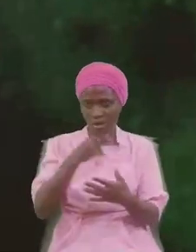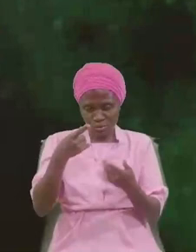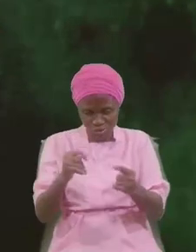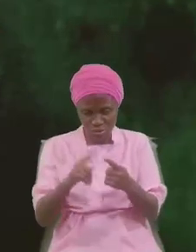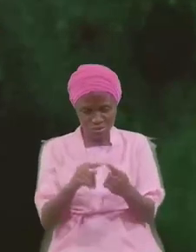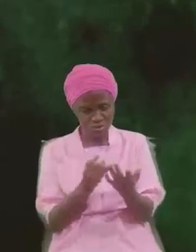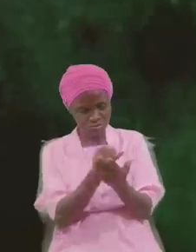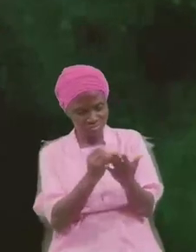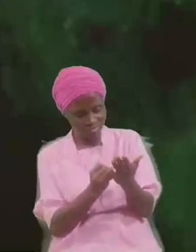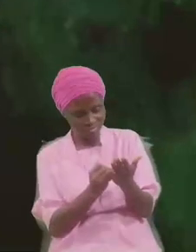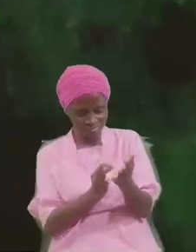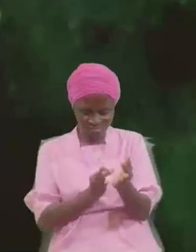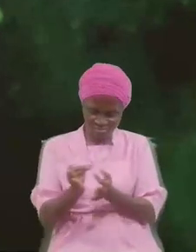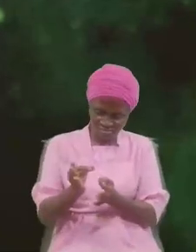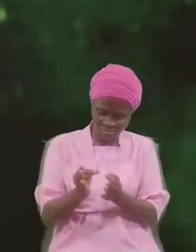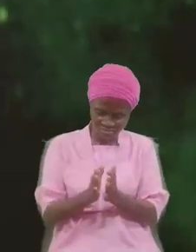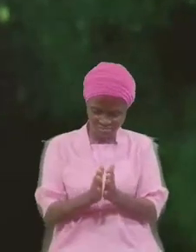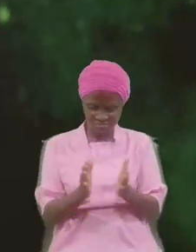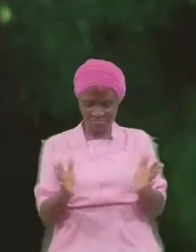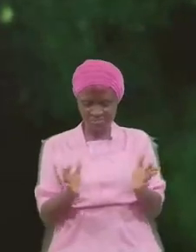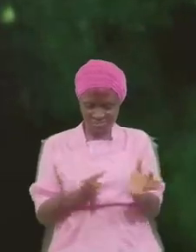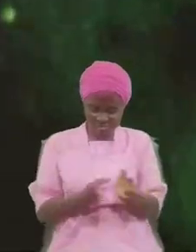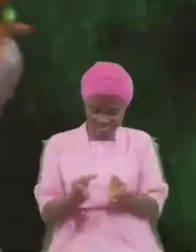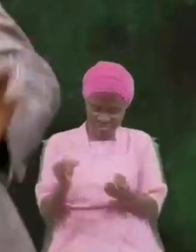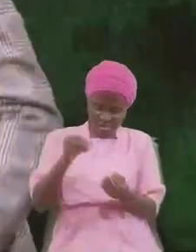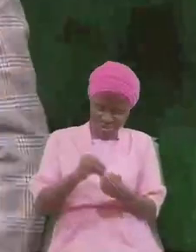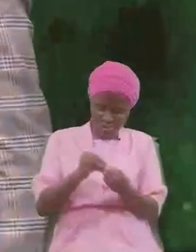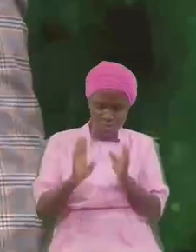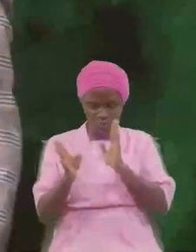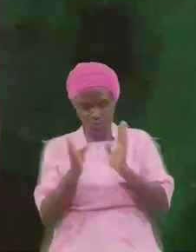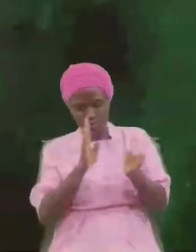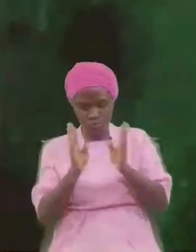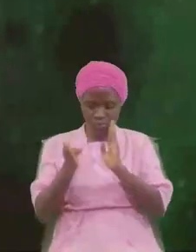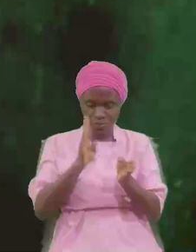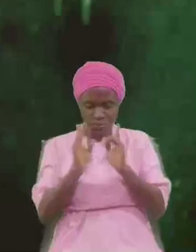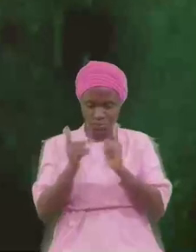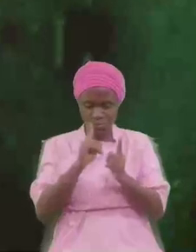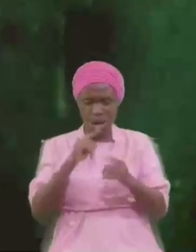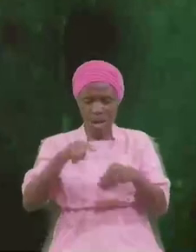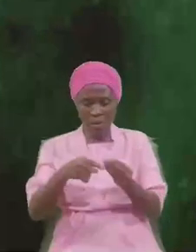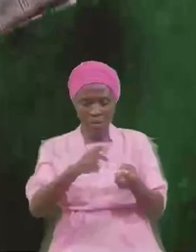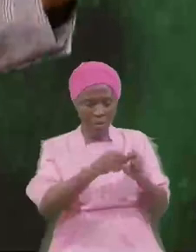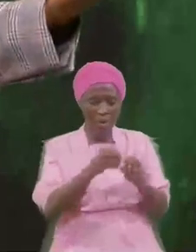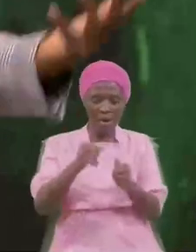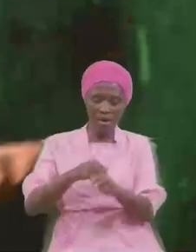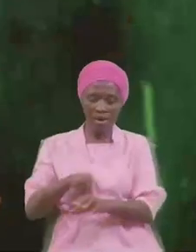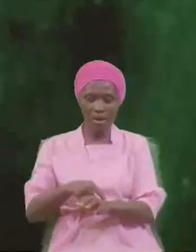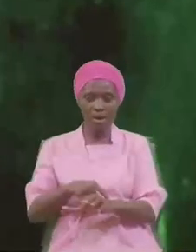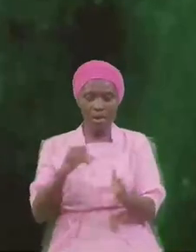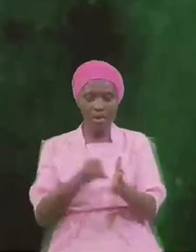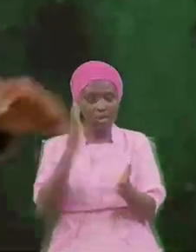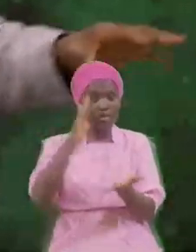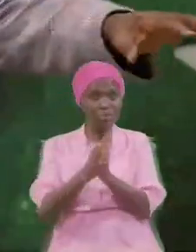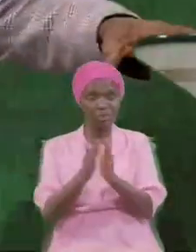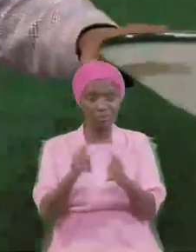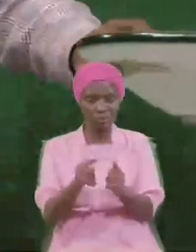vous expliquez cela et vous rendez cela très clair, Vous parlez du problème, alors le problème